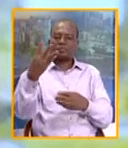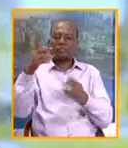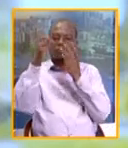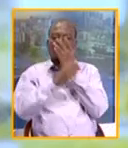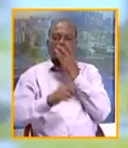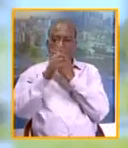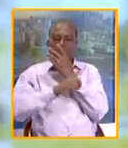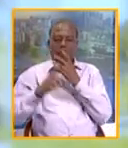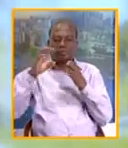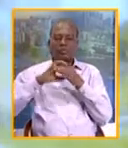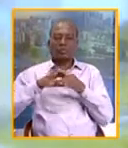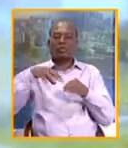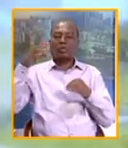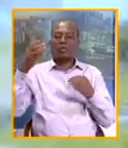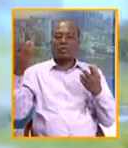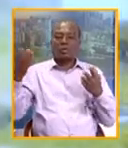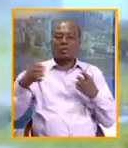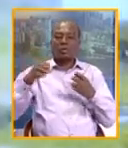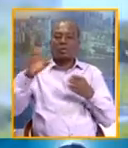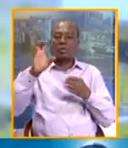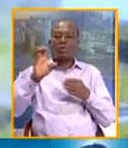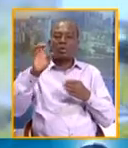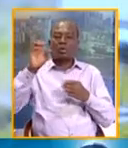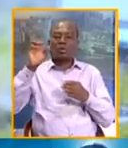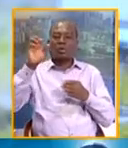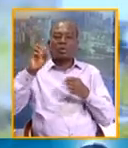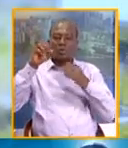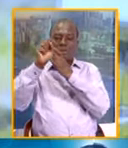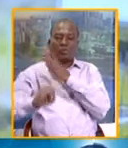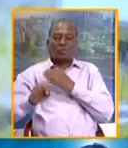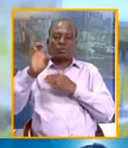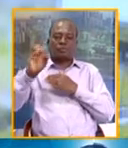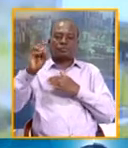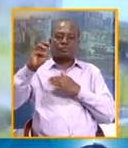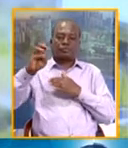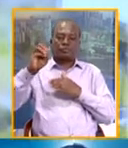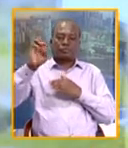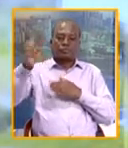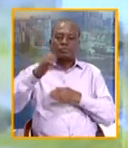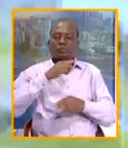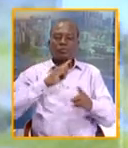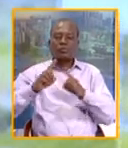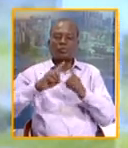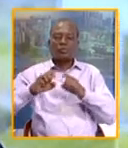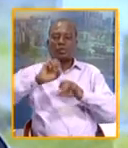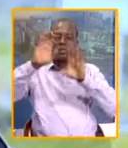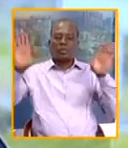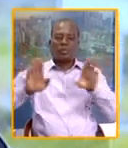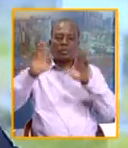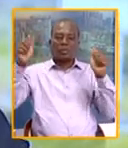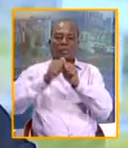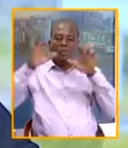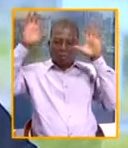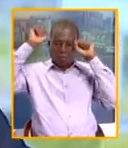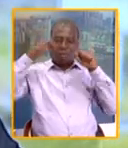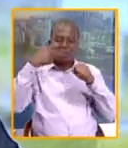aboisso adiaké tiapoum une forte délégation de cette région a échangé hier dimanche avec le chef de l'état sa résidence à